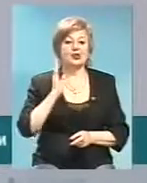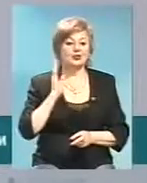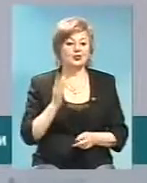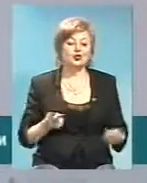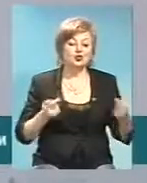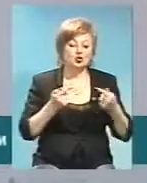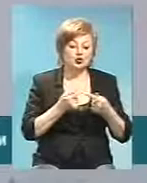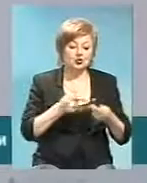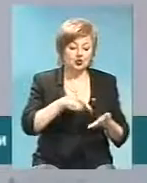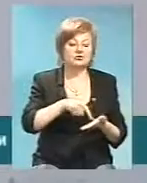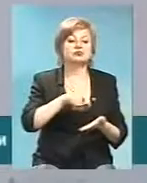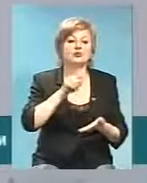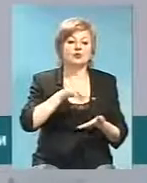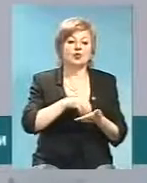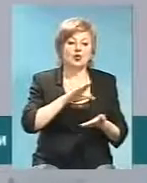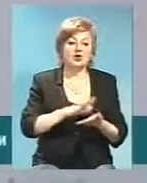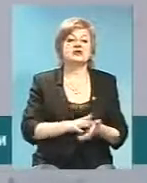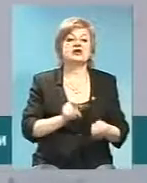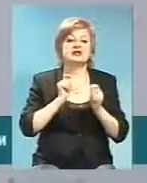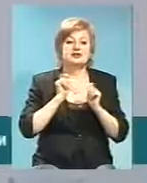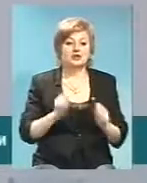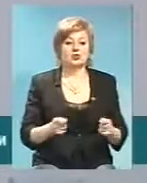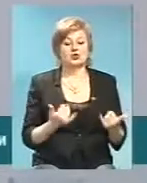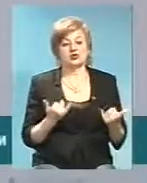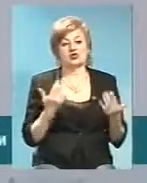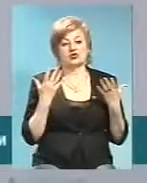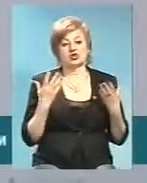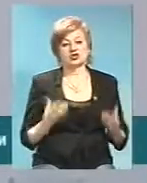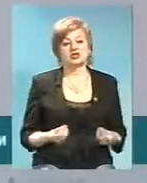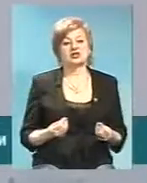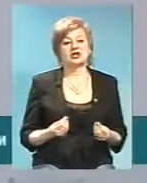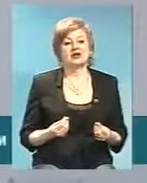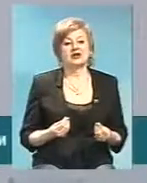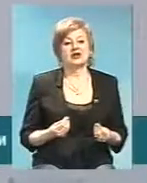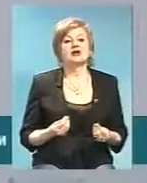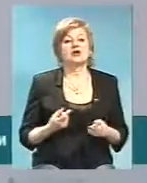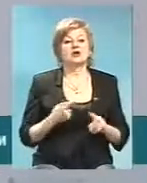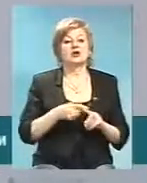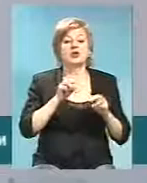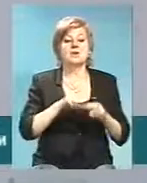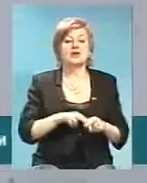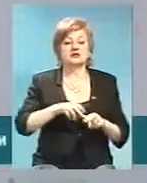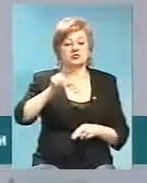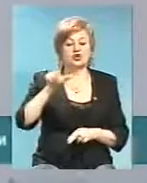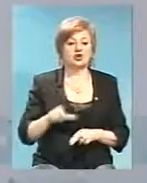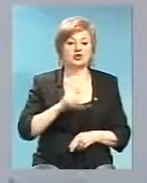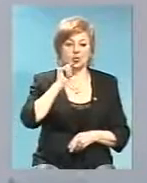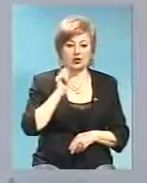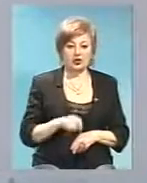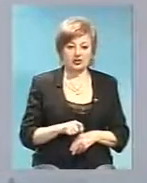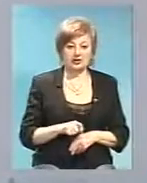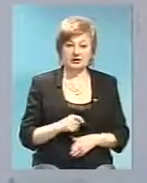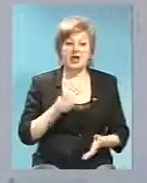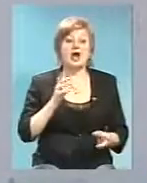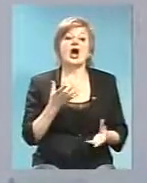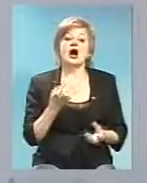чітко визначено, які саме надаються на сьогоднішній день чинний паспорт громадянина України. А